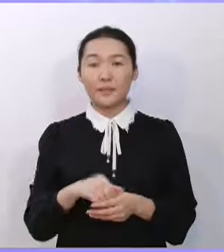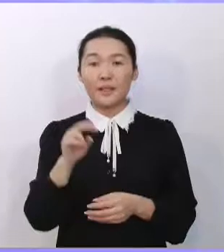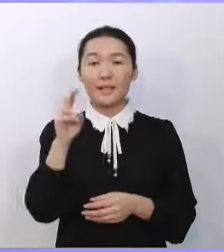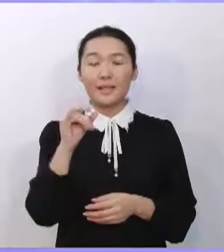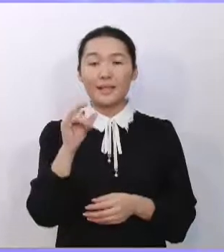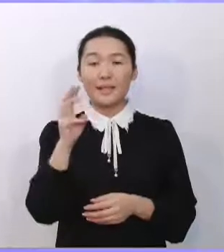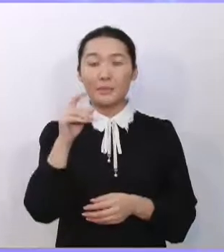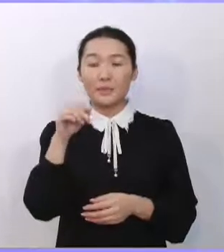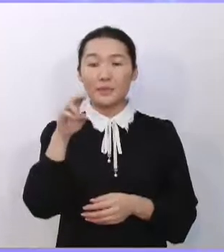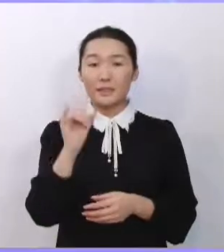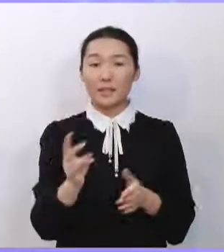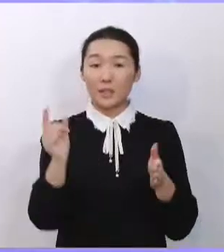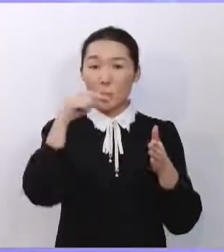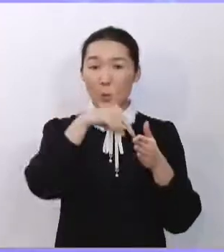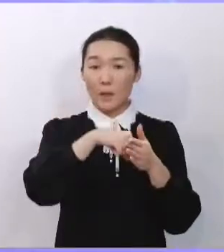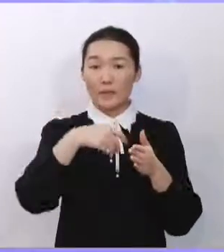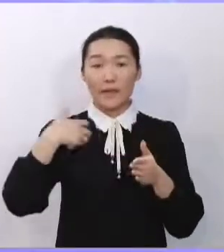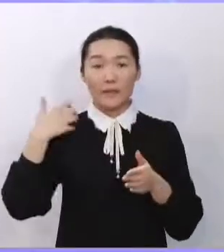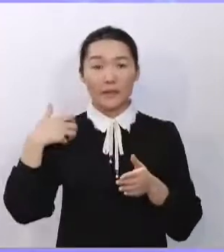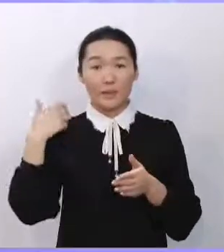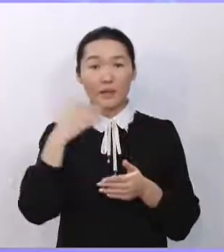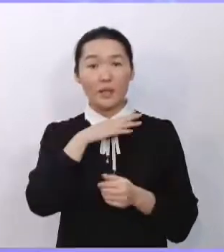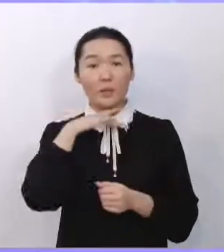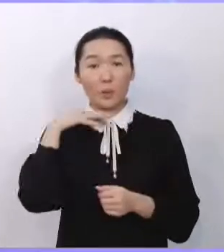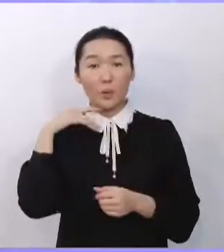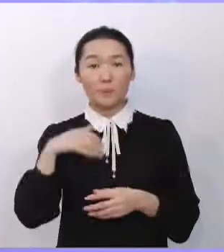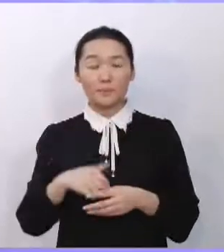Кымыздын курамында витаминдер көп.